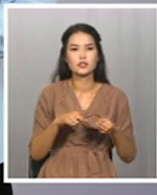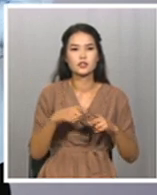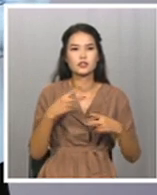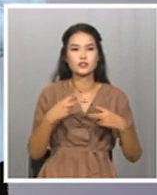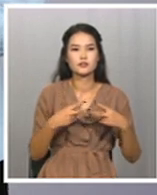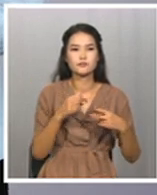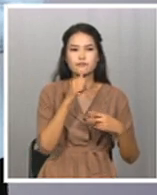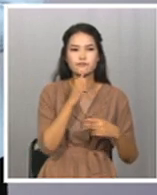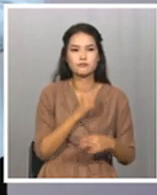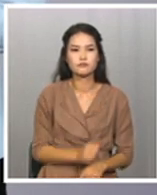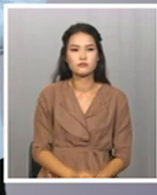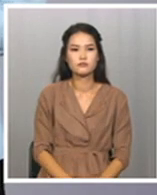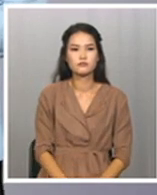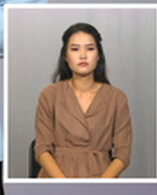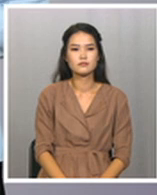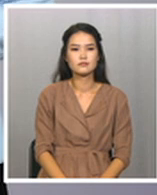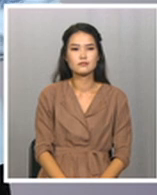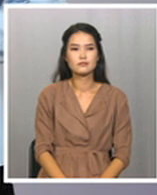өтейік.